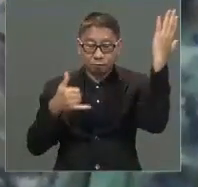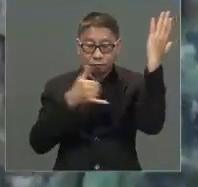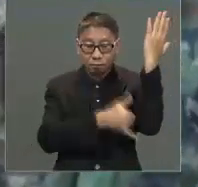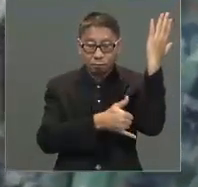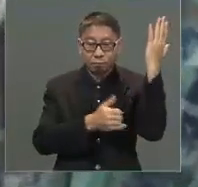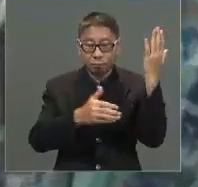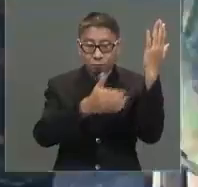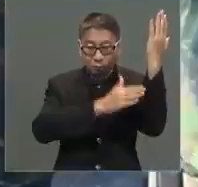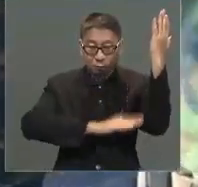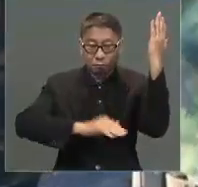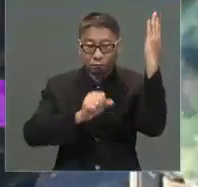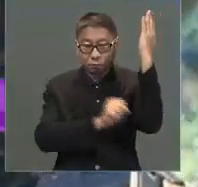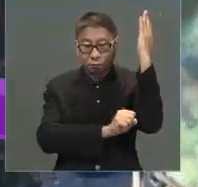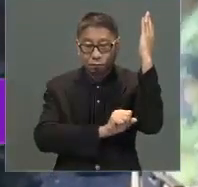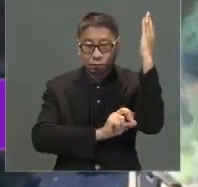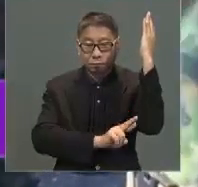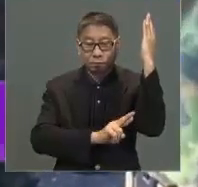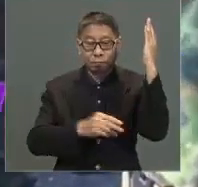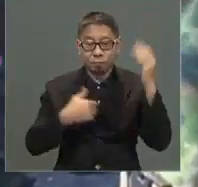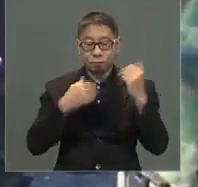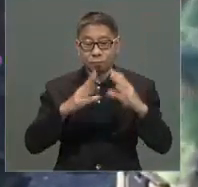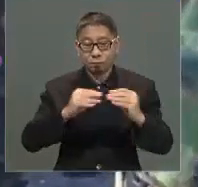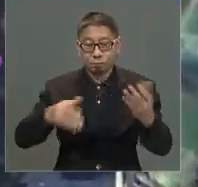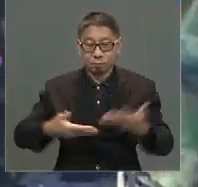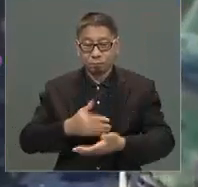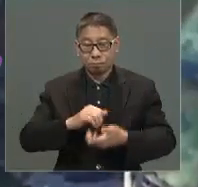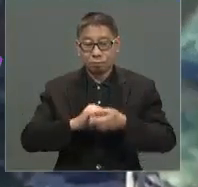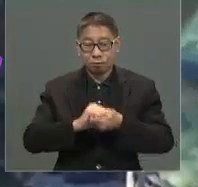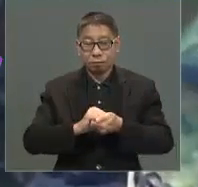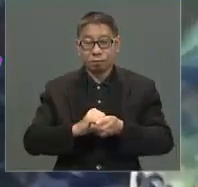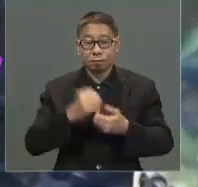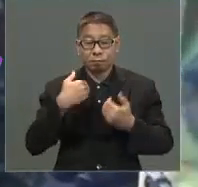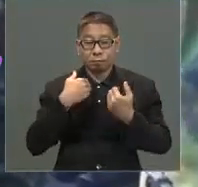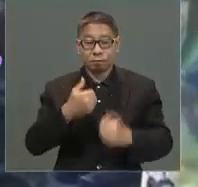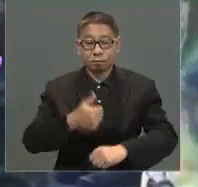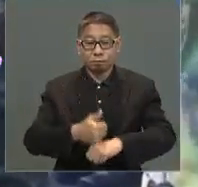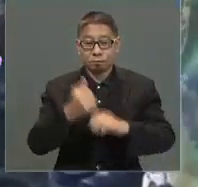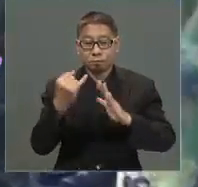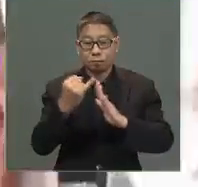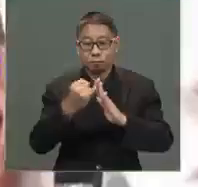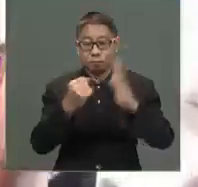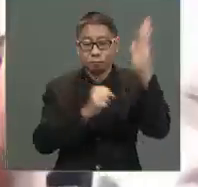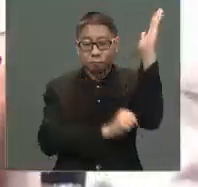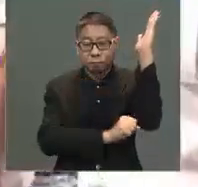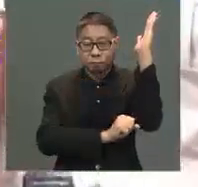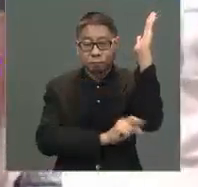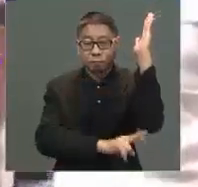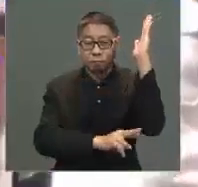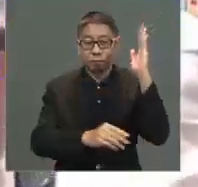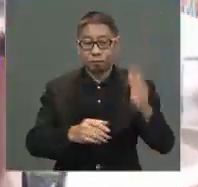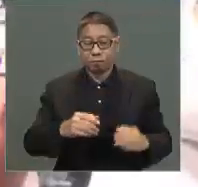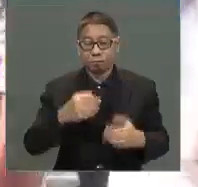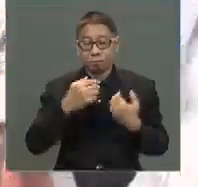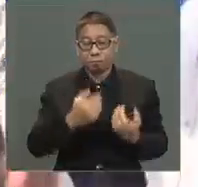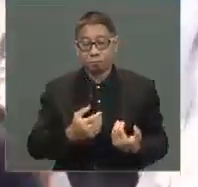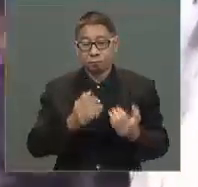ารณะบริเวณอ่าวบ้านดอนจังหวัดสุราษฎร์ธานีประชุมร่วมกับนายวิชวุฒิจินโตผู้ว่าราชการจังหวัดสุราษฎร์ธานีและส่วนรา